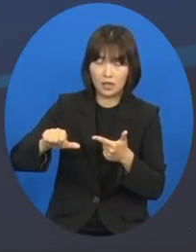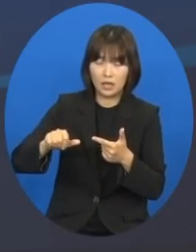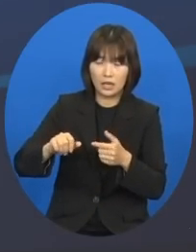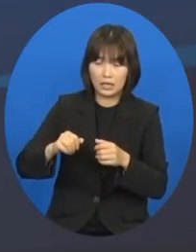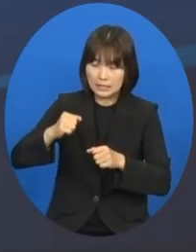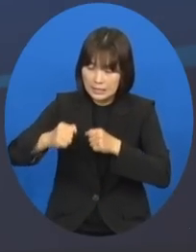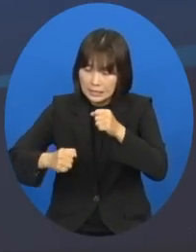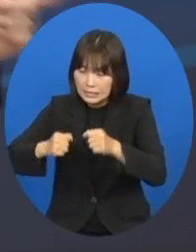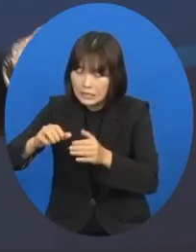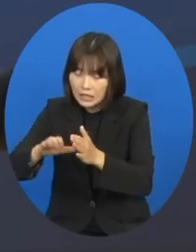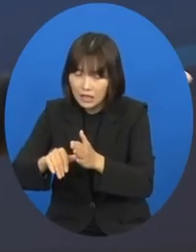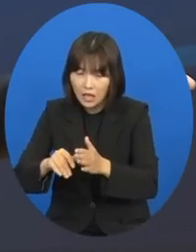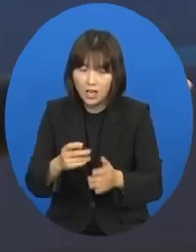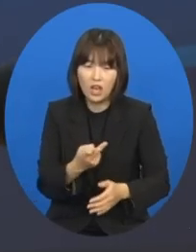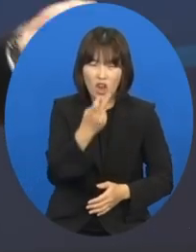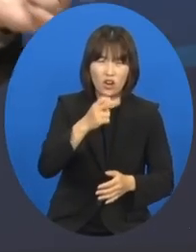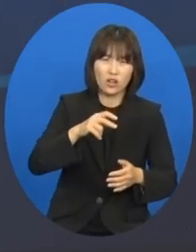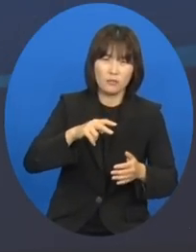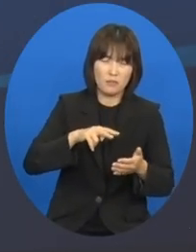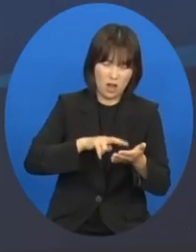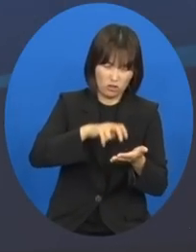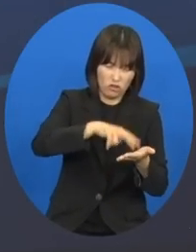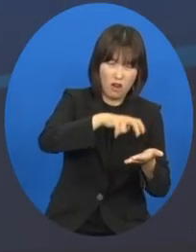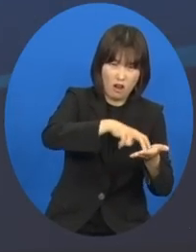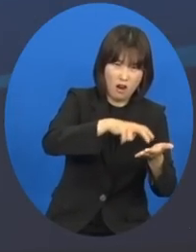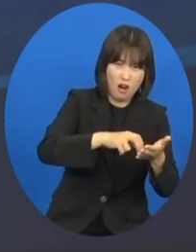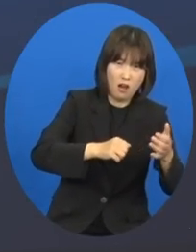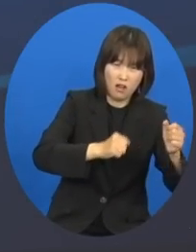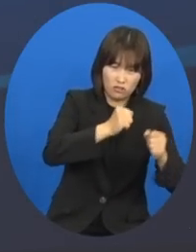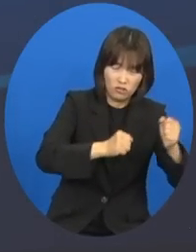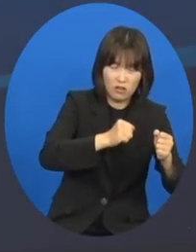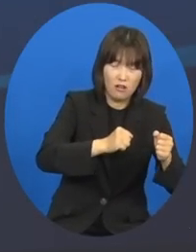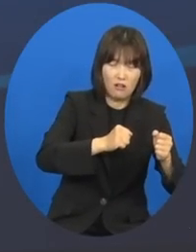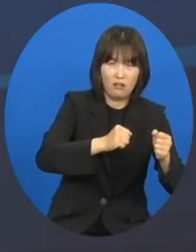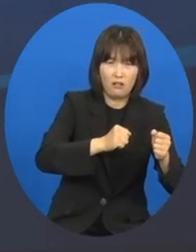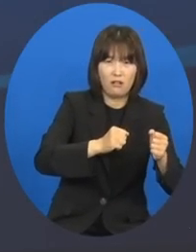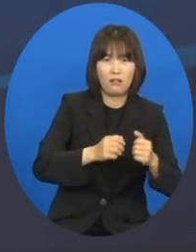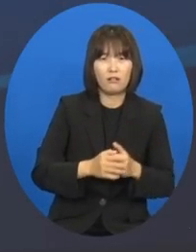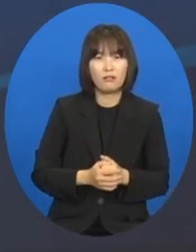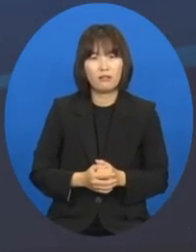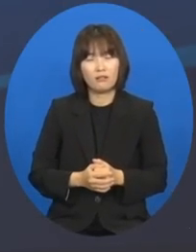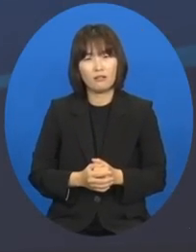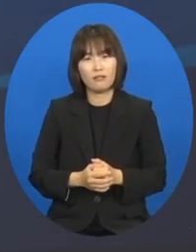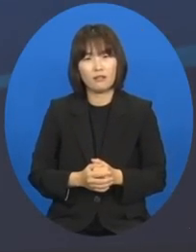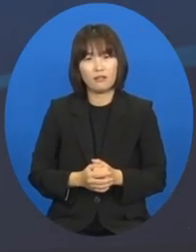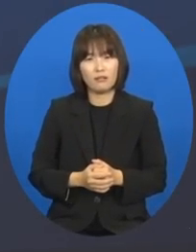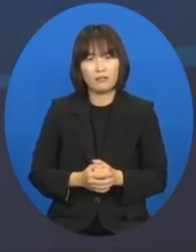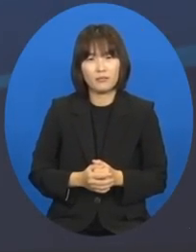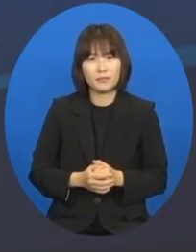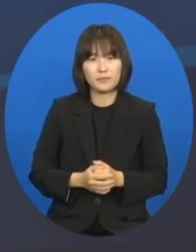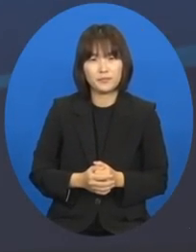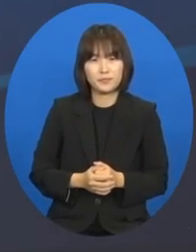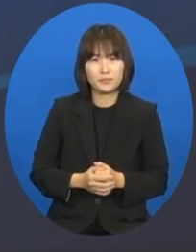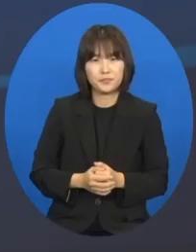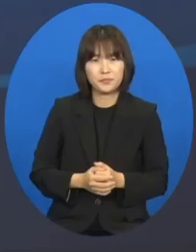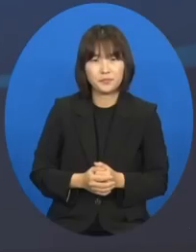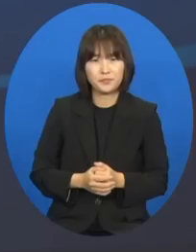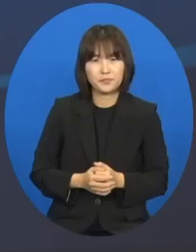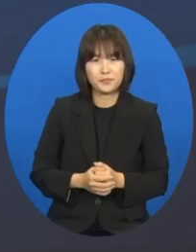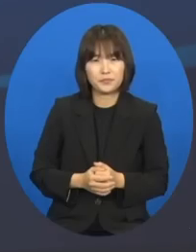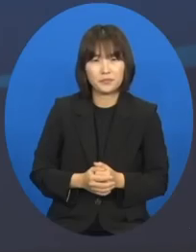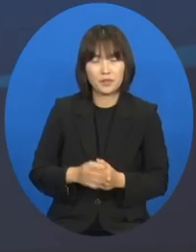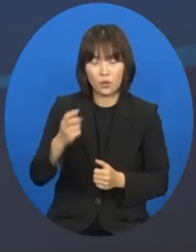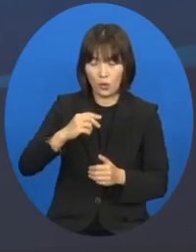거예요 계단에서 형이 3단 4단을 뛰는데 자기는 이제 한 단을 뛸까 말까 하는데 자기는 엎어져도